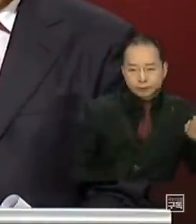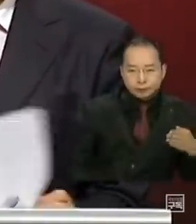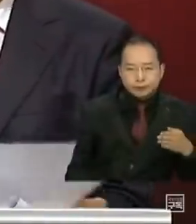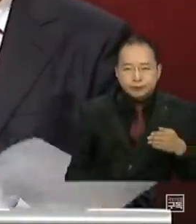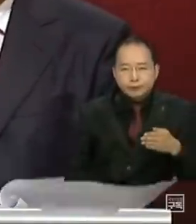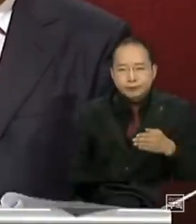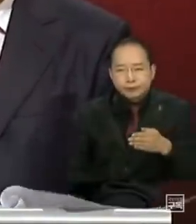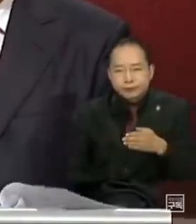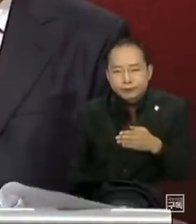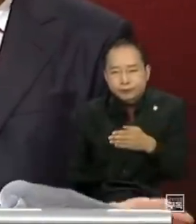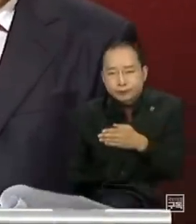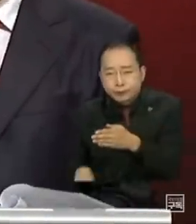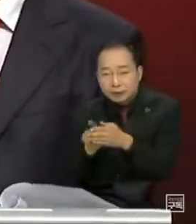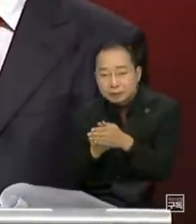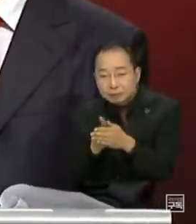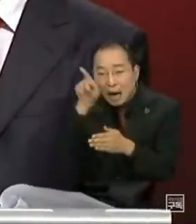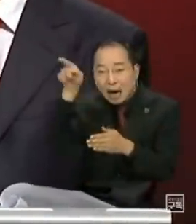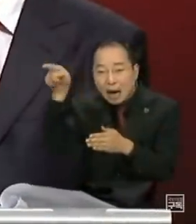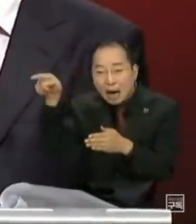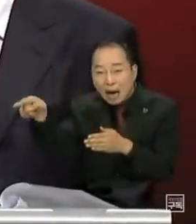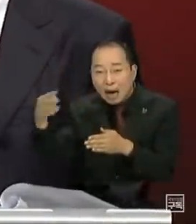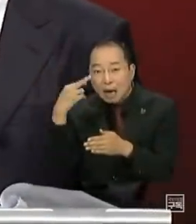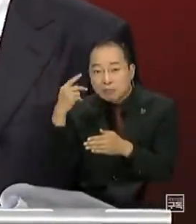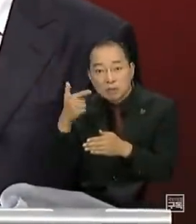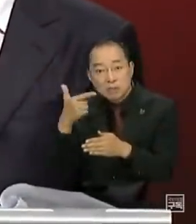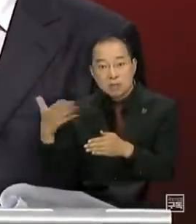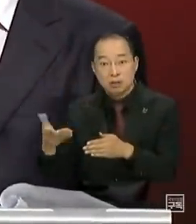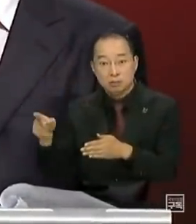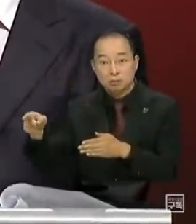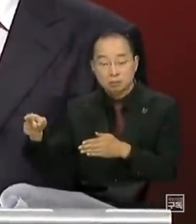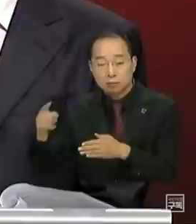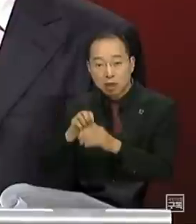그래서 미국의 최근에 이제 보수